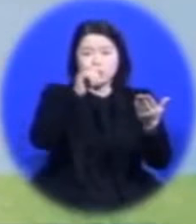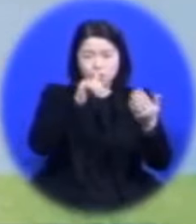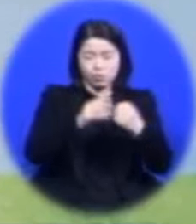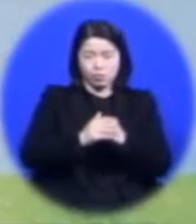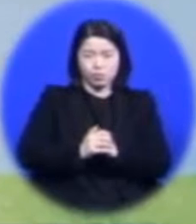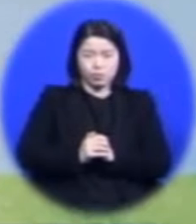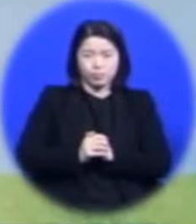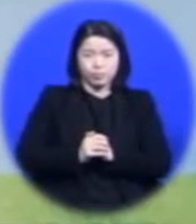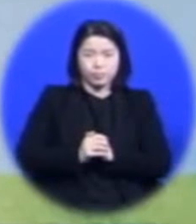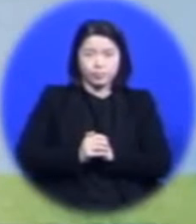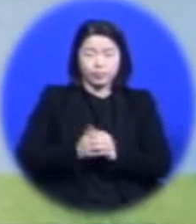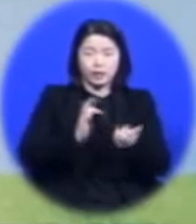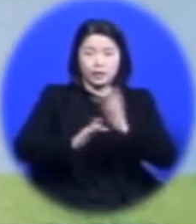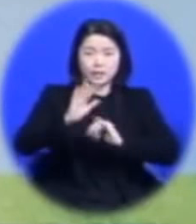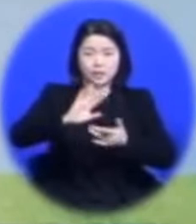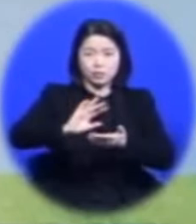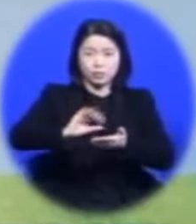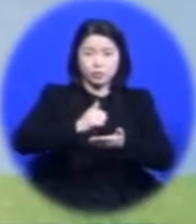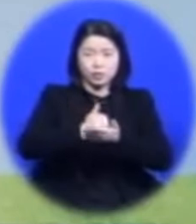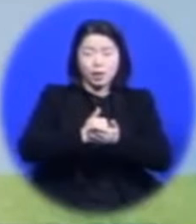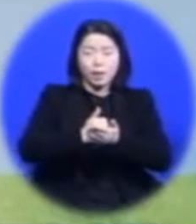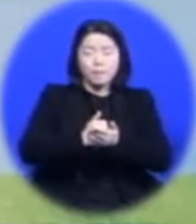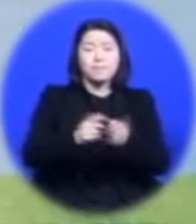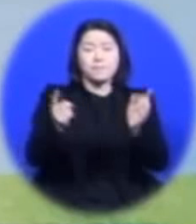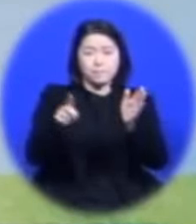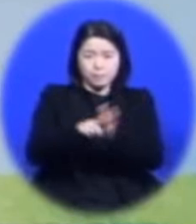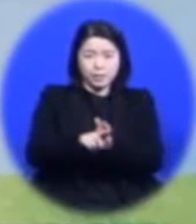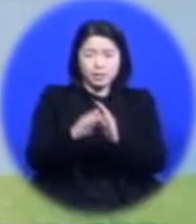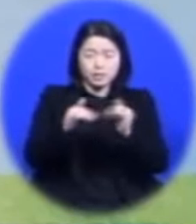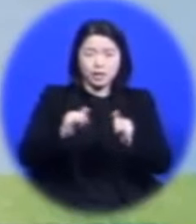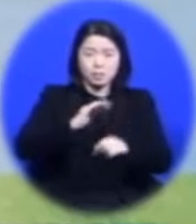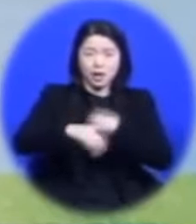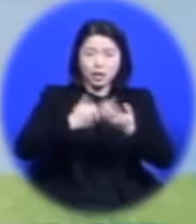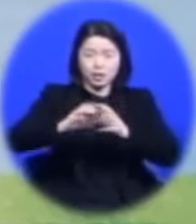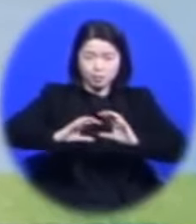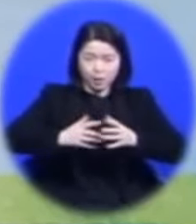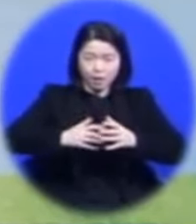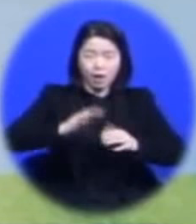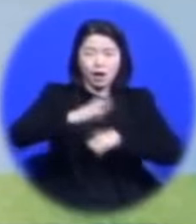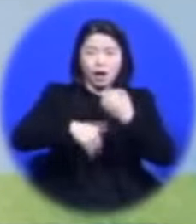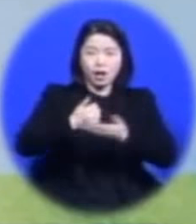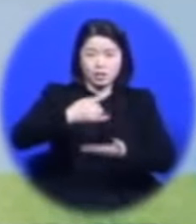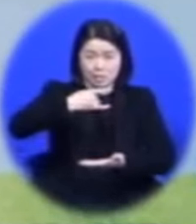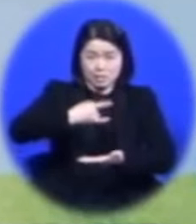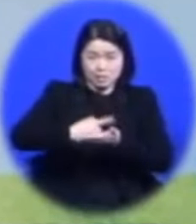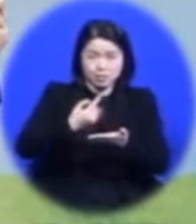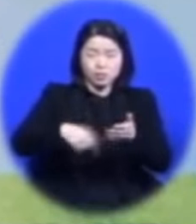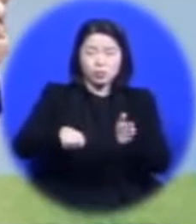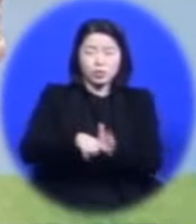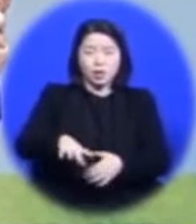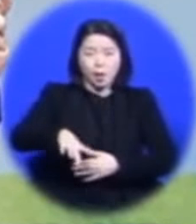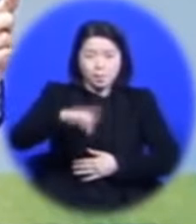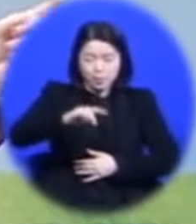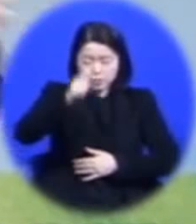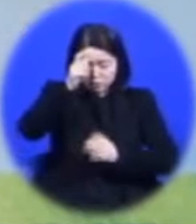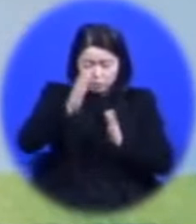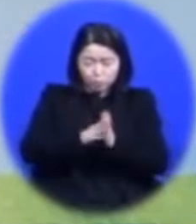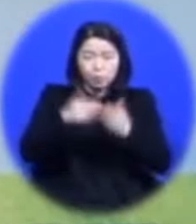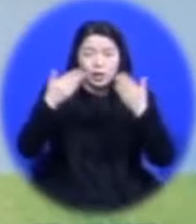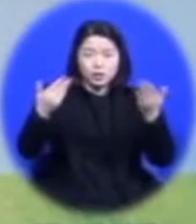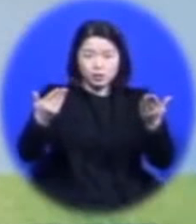됩니다 예수를 믿는 사람들은 하나님의 나라와 하나님의 의를 위해서 먼저 기도해야 된다고